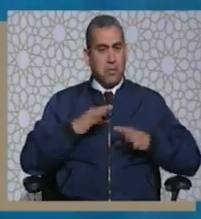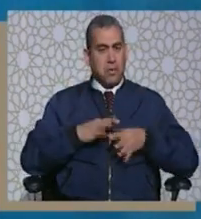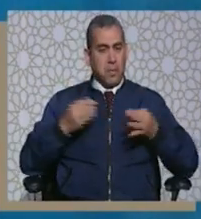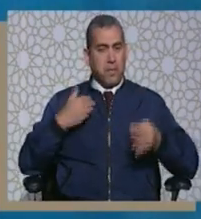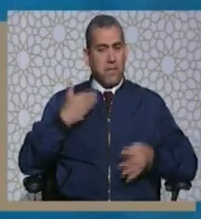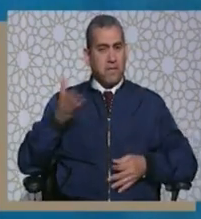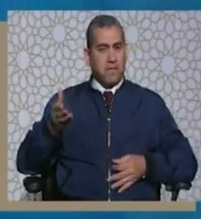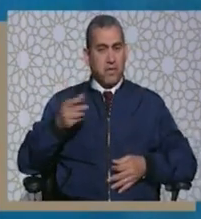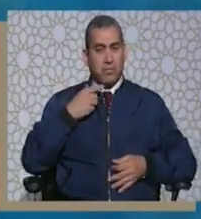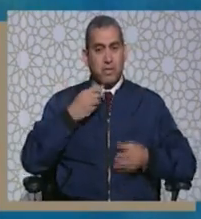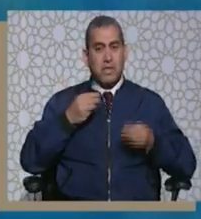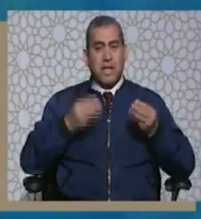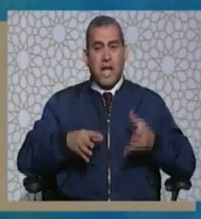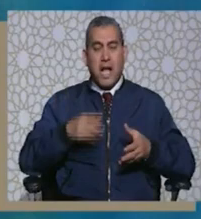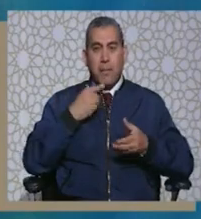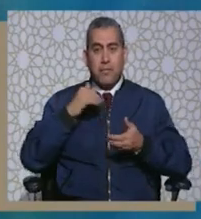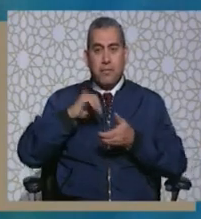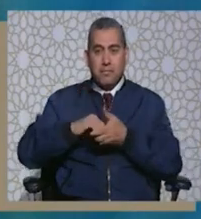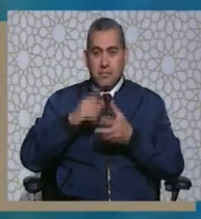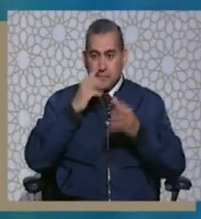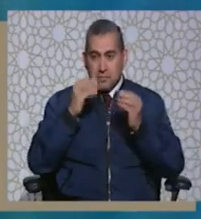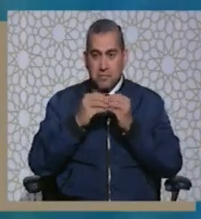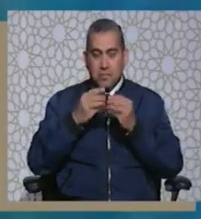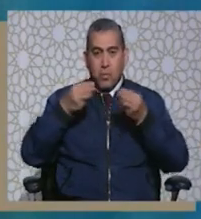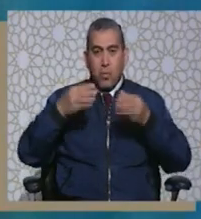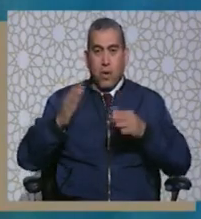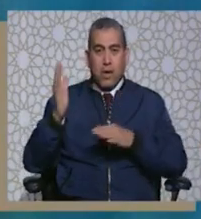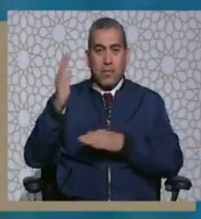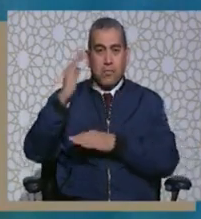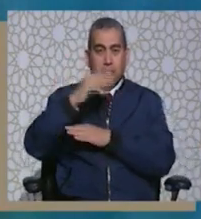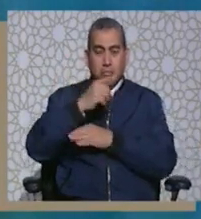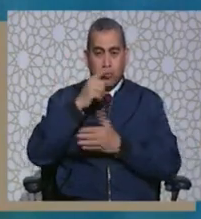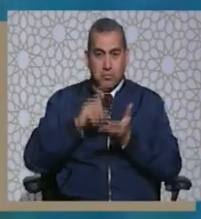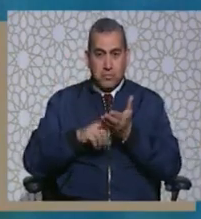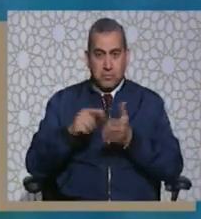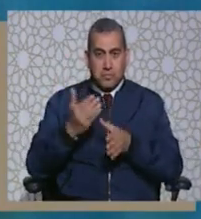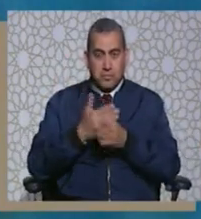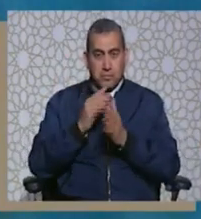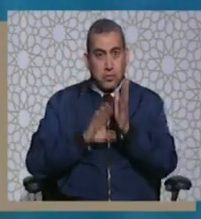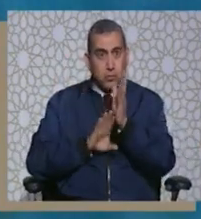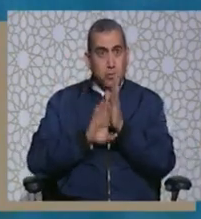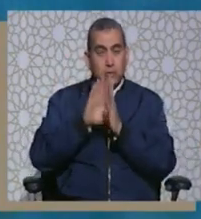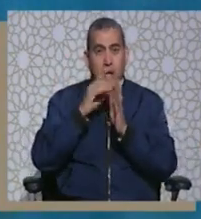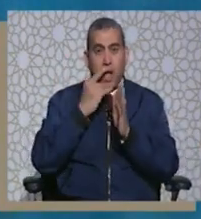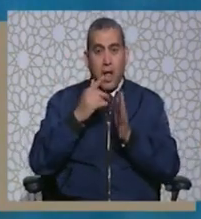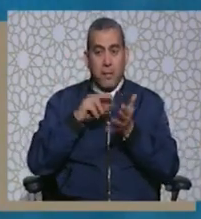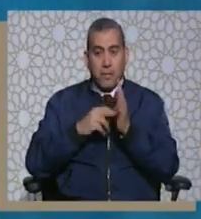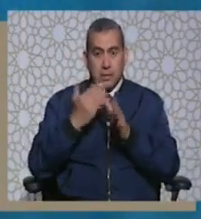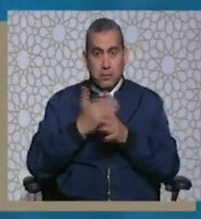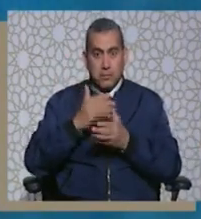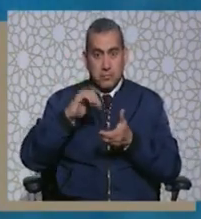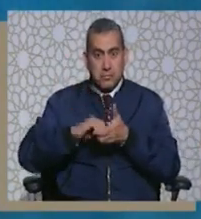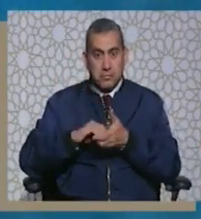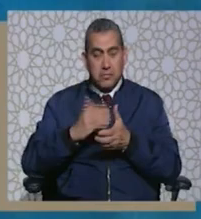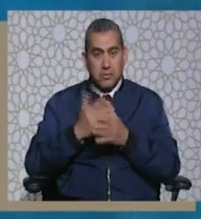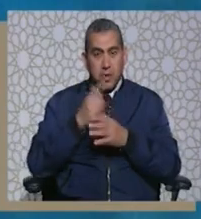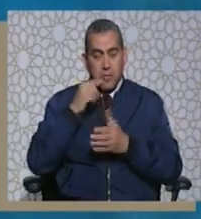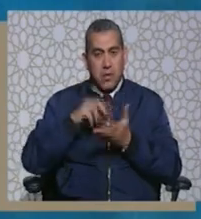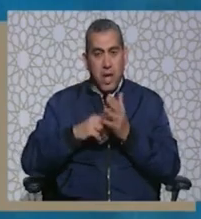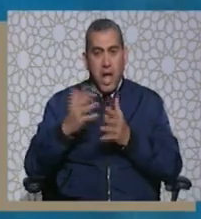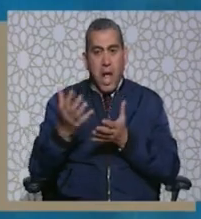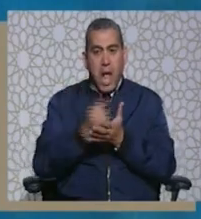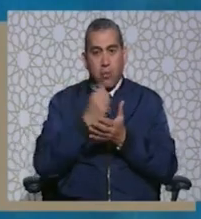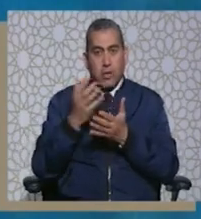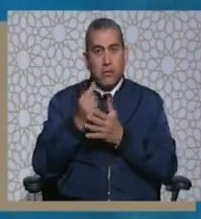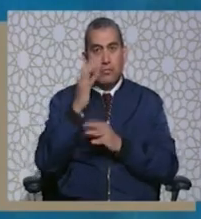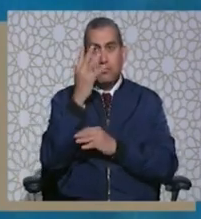اكسير حياه العلاقات واللي بتهدد نمو العلاقات وان احنا نحصل على ثمرتها